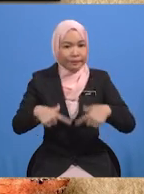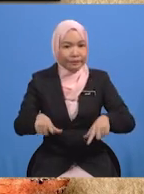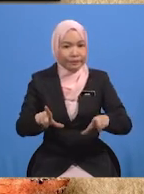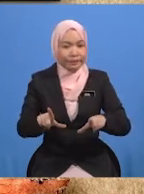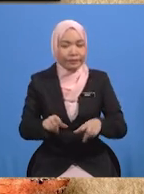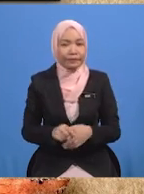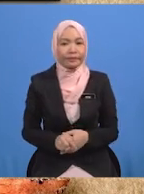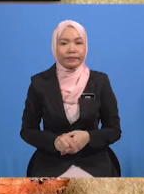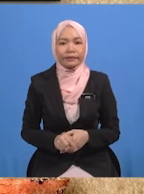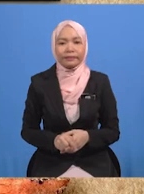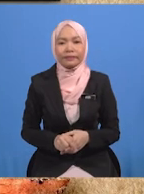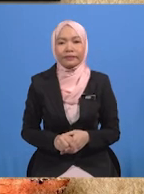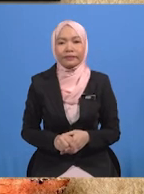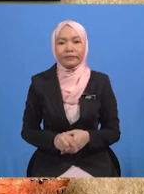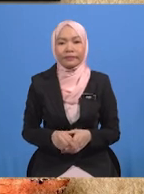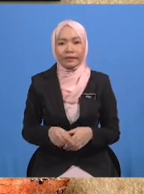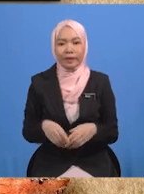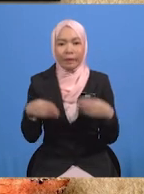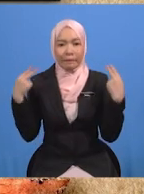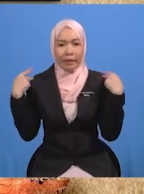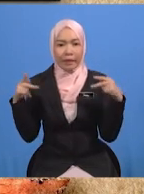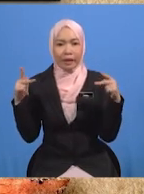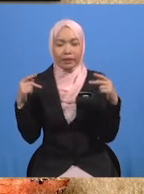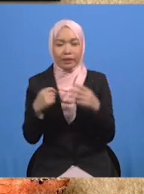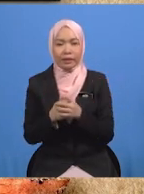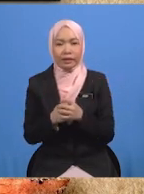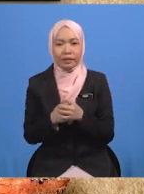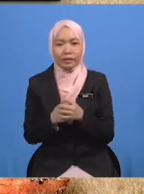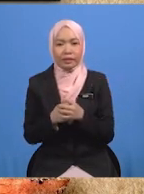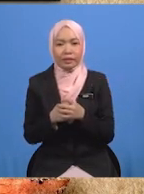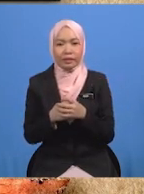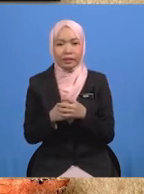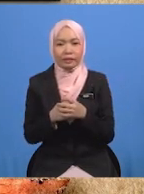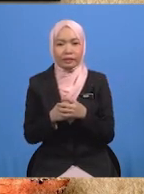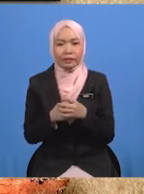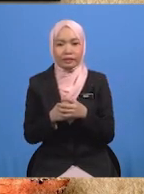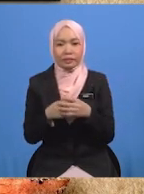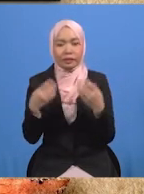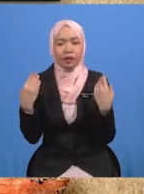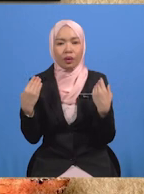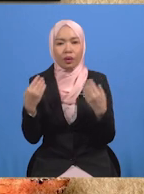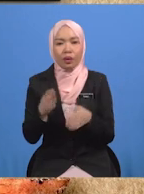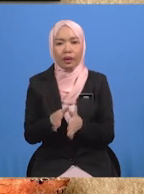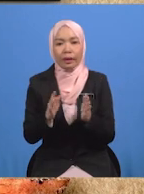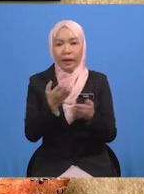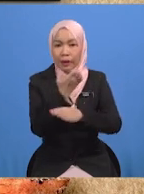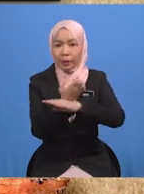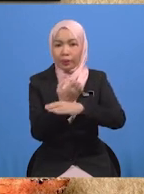golongan usahawan dan pemodal untuk melabur di Afrika Utara seperti dalam bidang